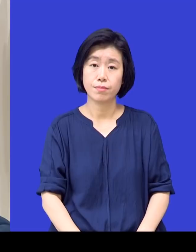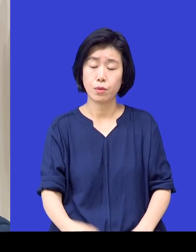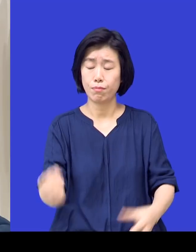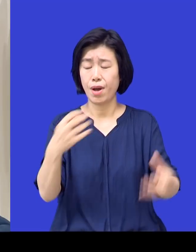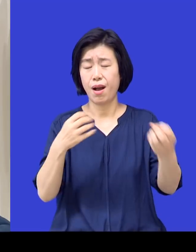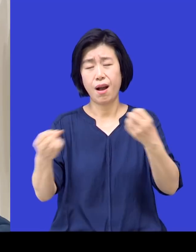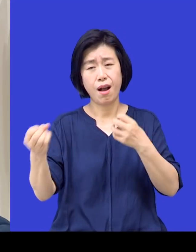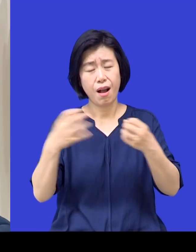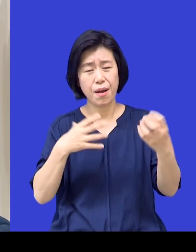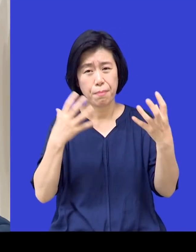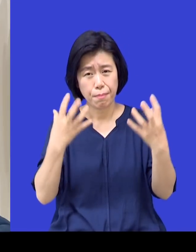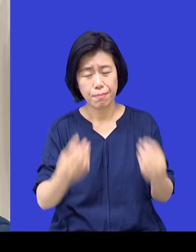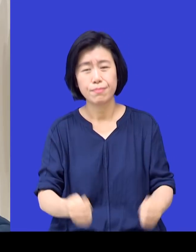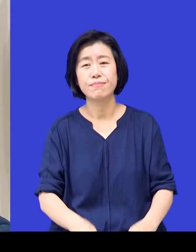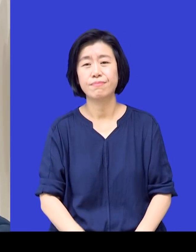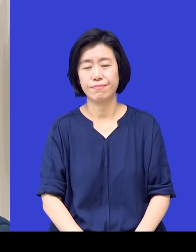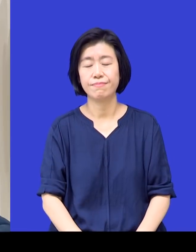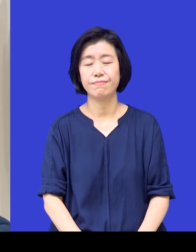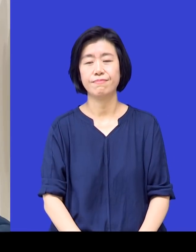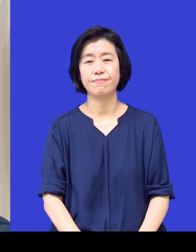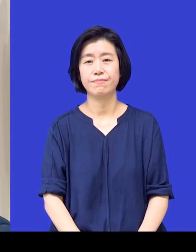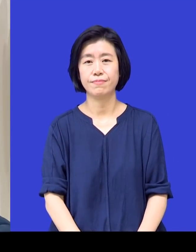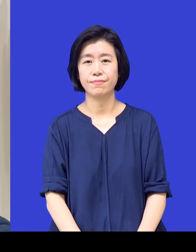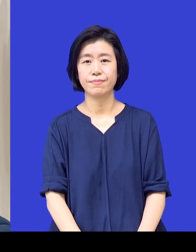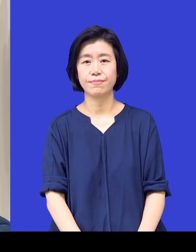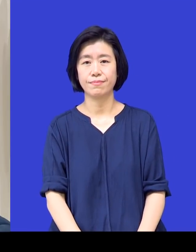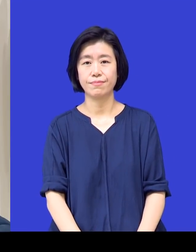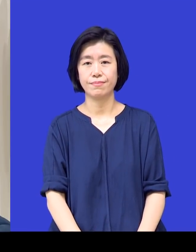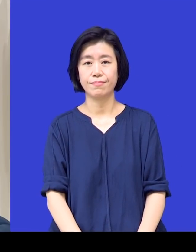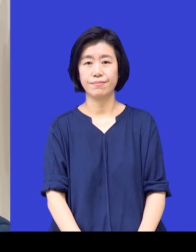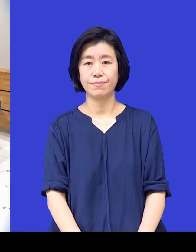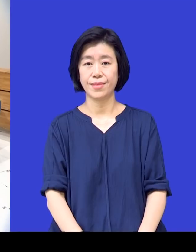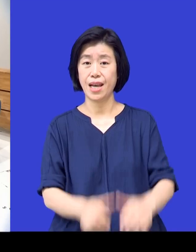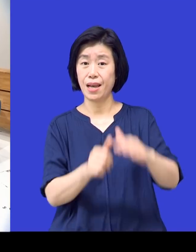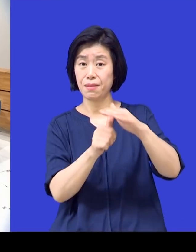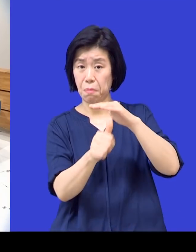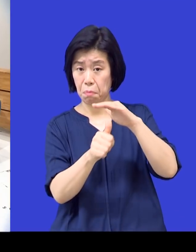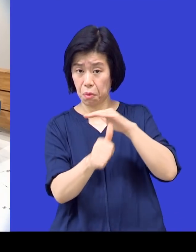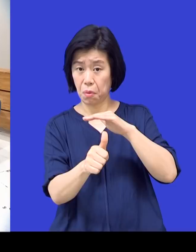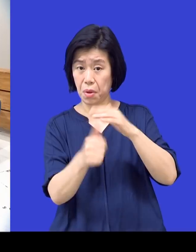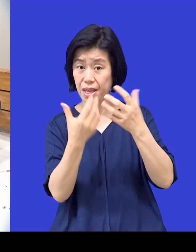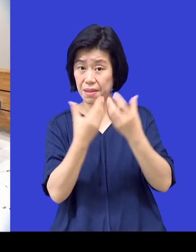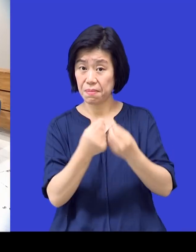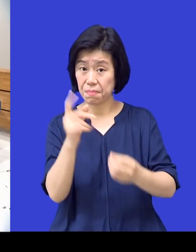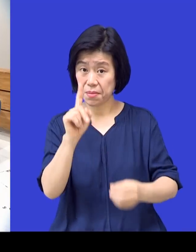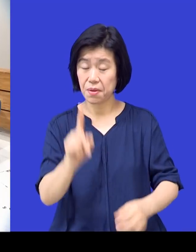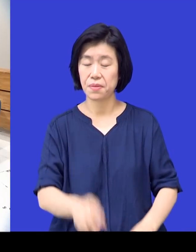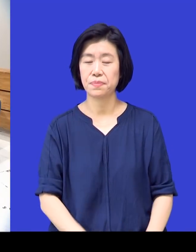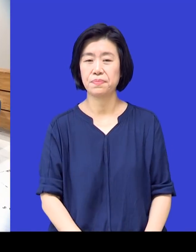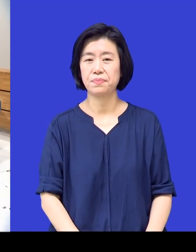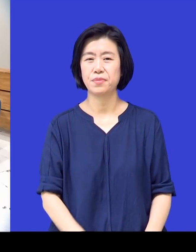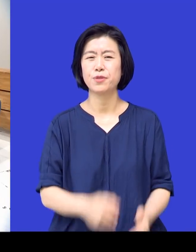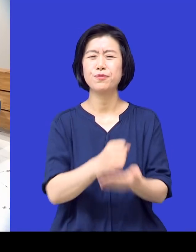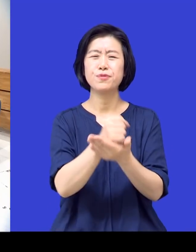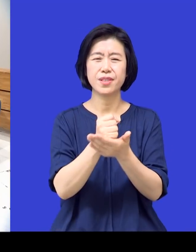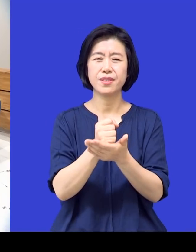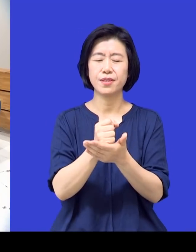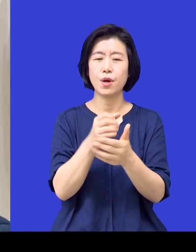영상과 이야기들이 컴패션 아이는 수두룩한데 아주 대표적인 분이 있어요. 예. 우연히 이런 분들을 만나요.